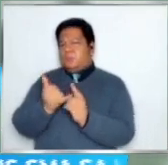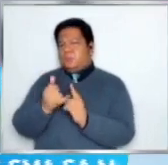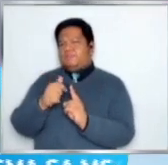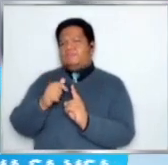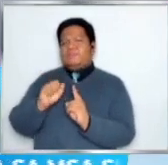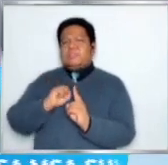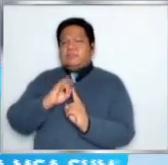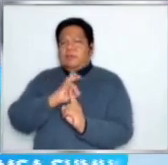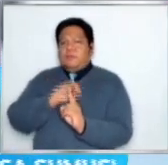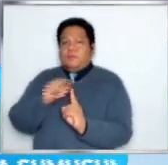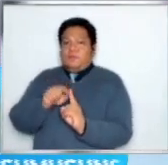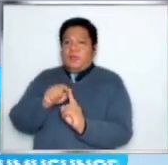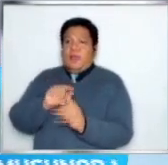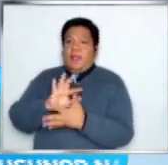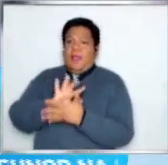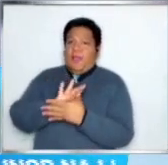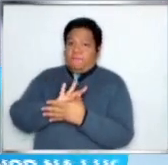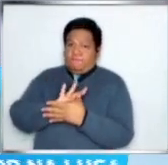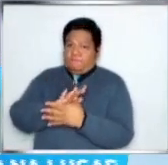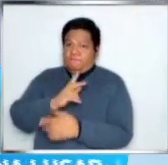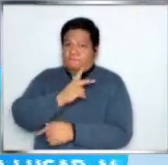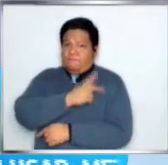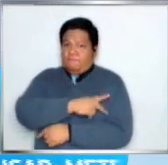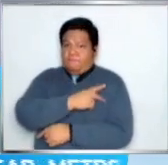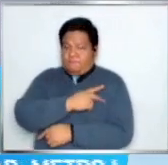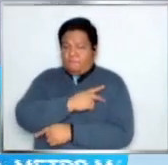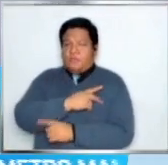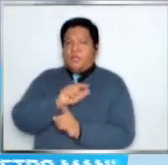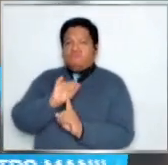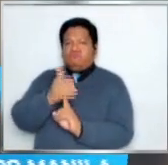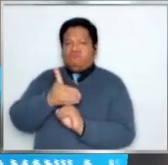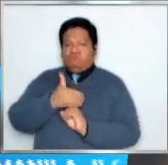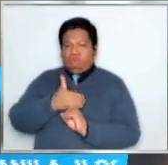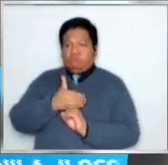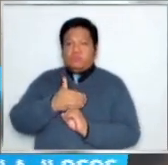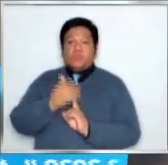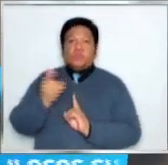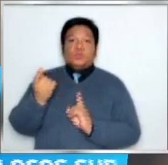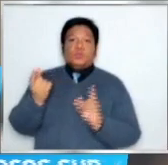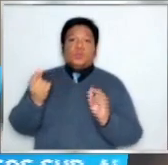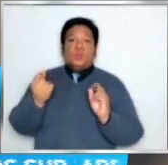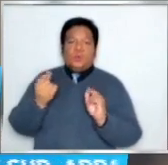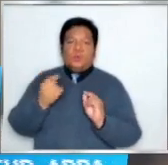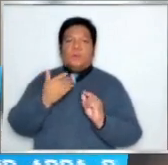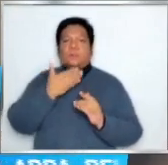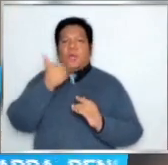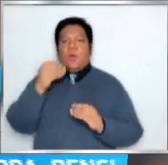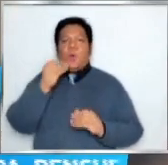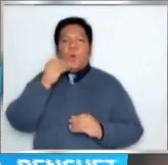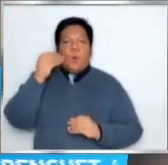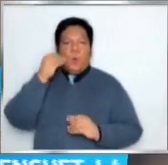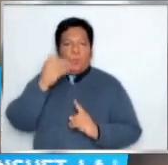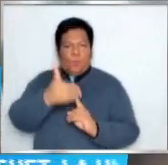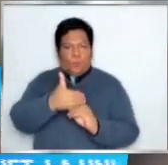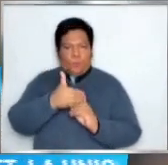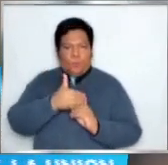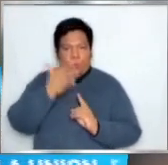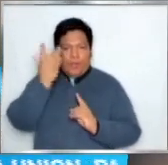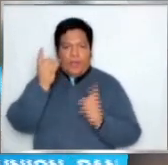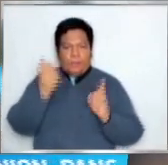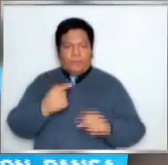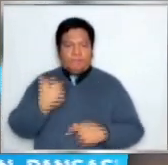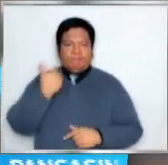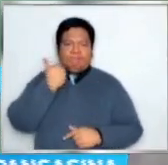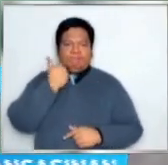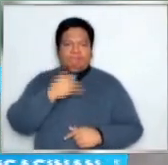COVID-19. Napagdesisyonan ng crisis management team na isailalim siya sa home isolation matapos lagnatin ang 3 sa 6 niyang